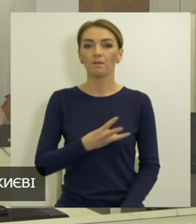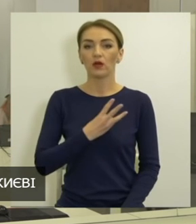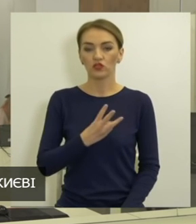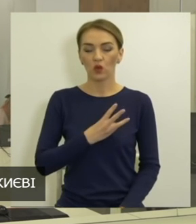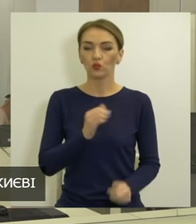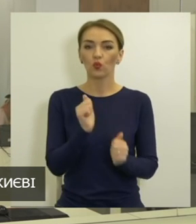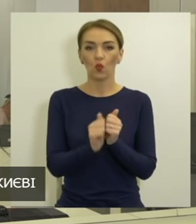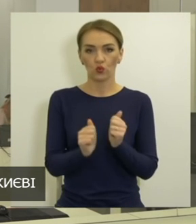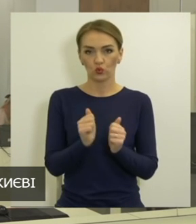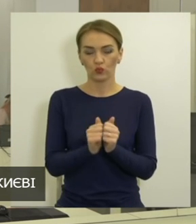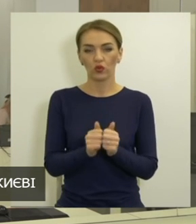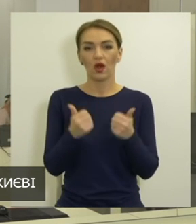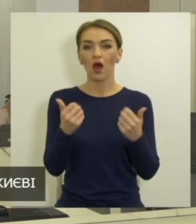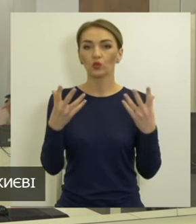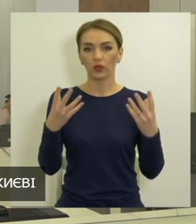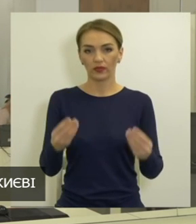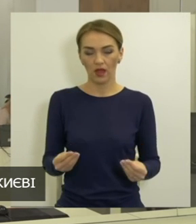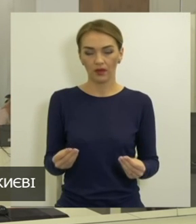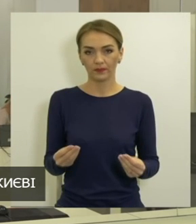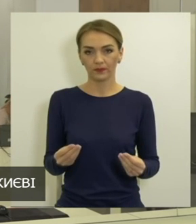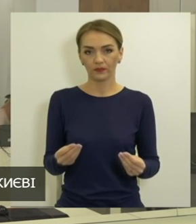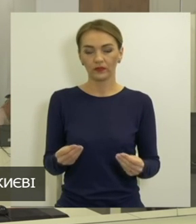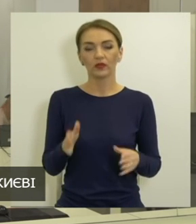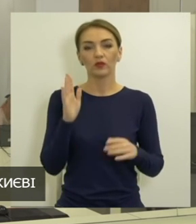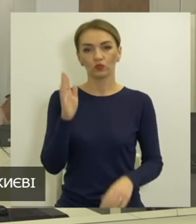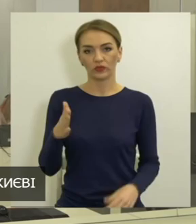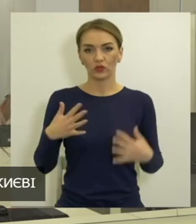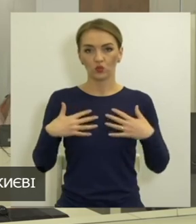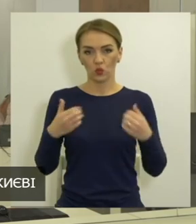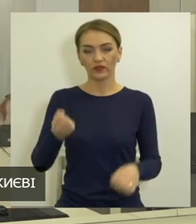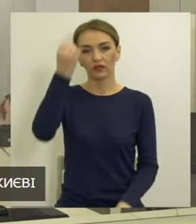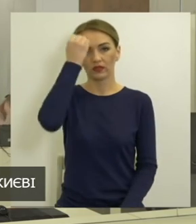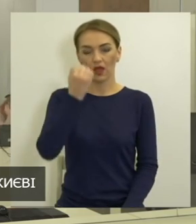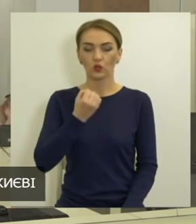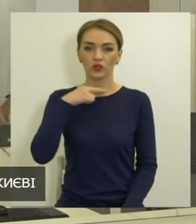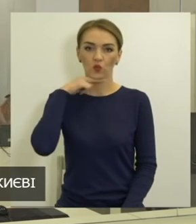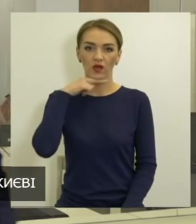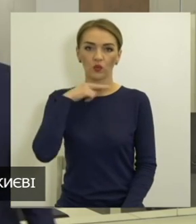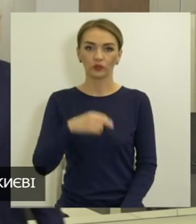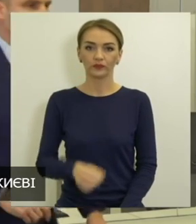кожному гарного дня. Будьте здорові. Дякую за увагу.